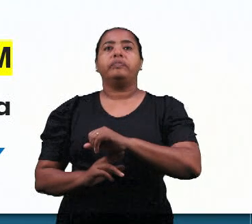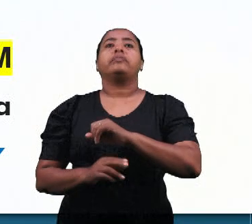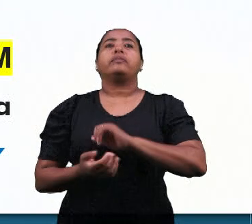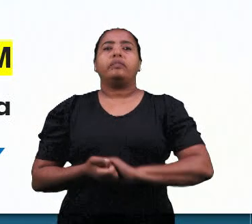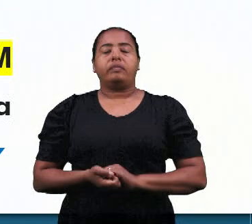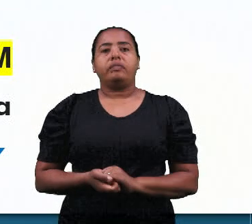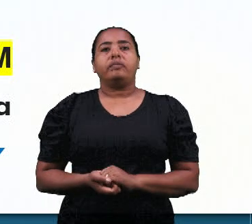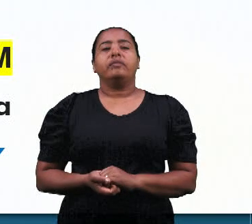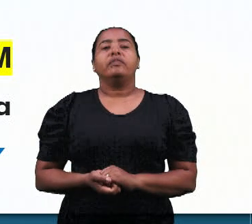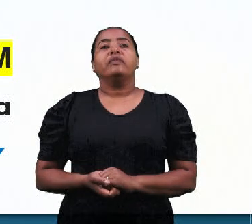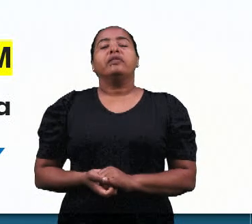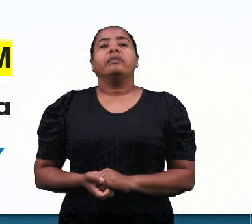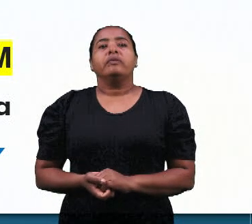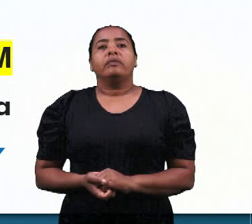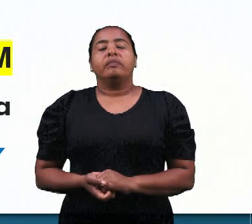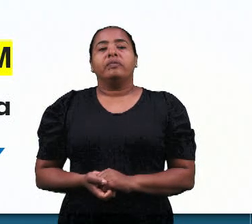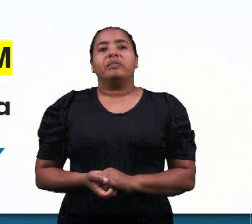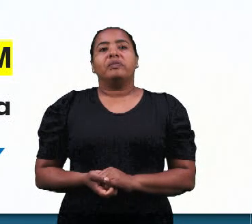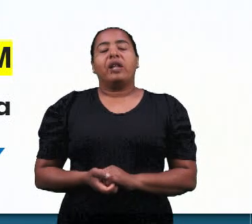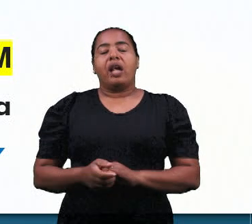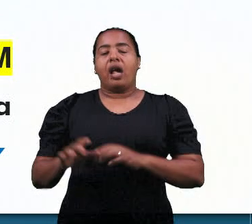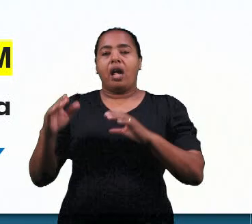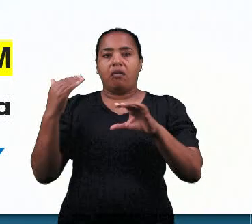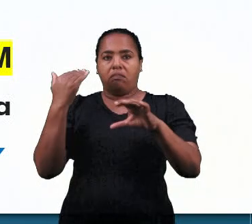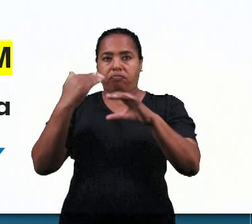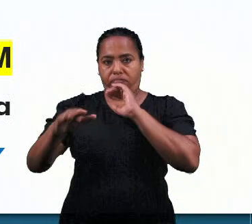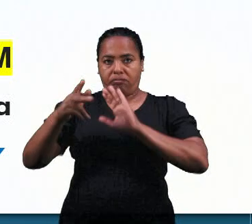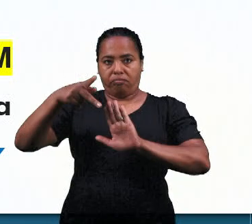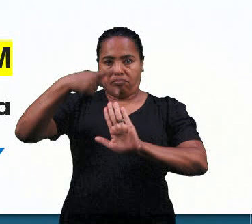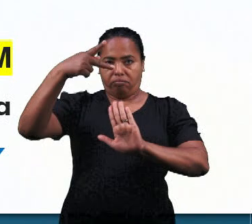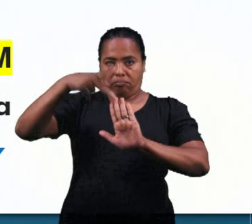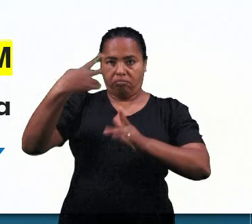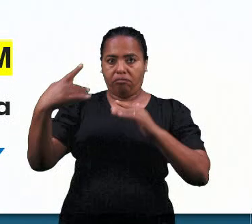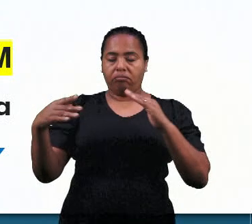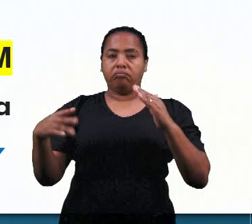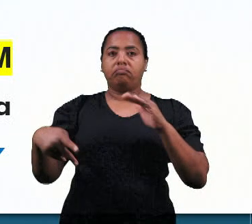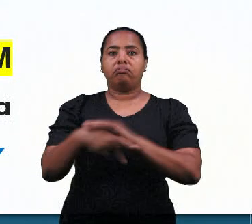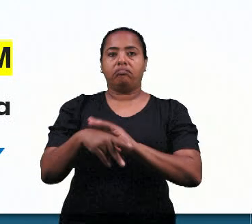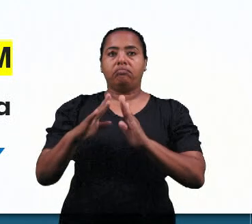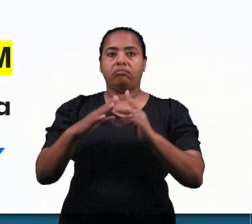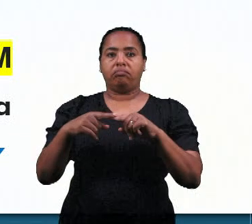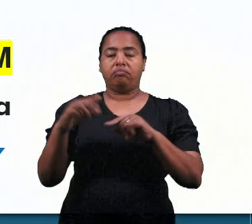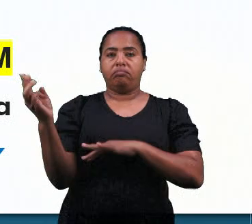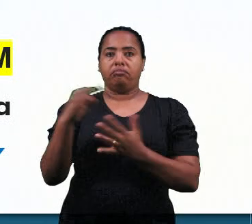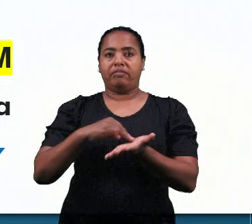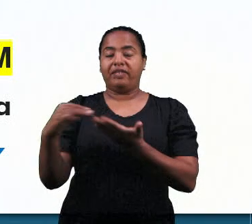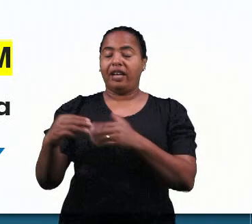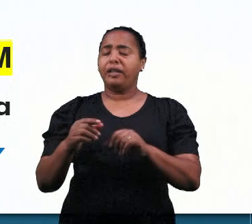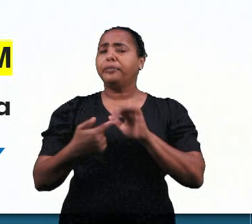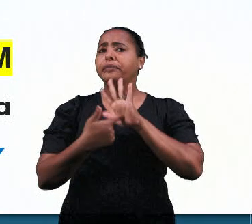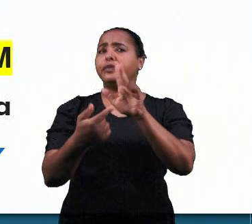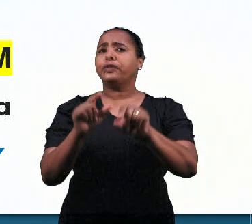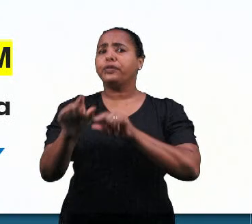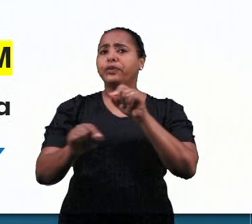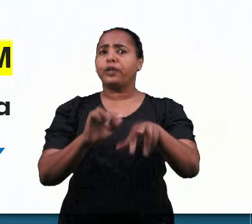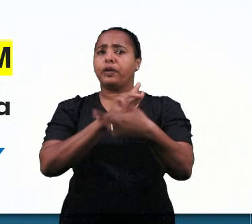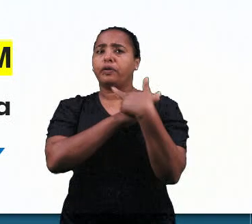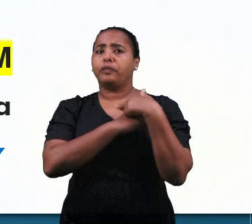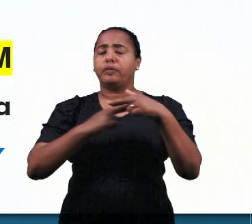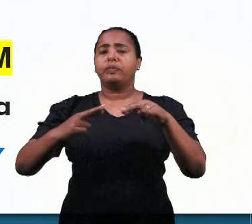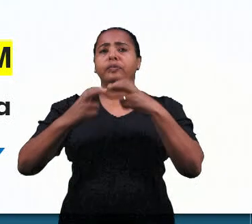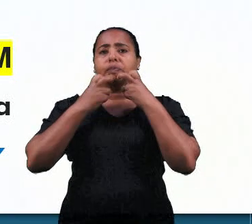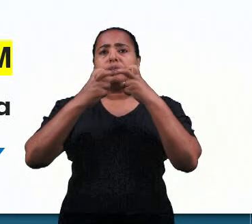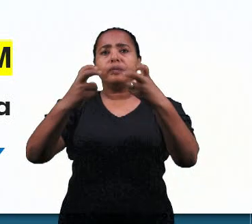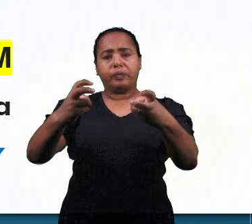frère Juarez de la Crème Bandera de l'église de Pimenta Bueno de l'état de Rondônia. Il a posté dans le portail de l'église